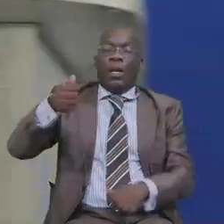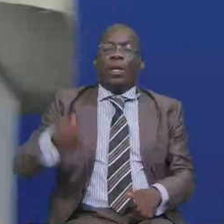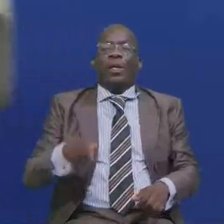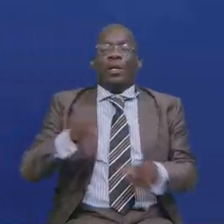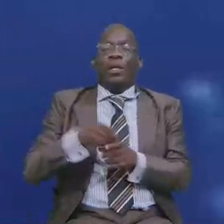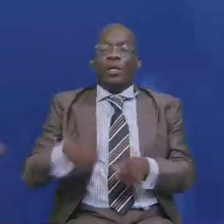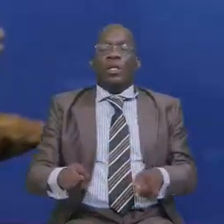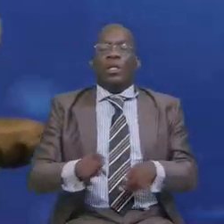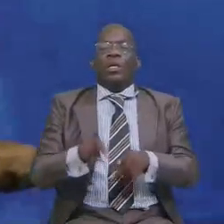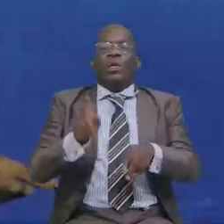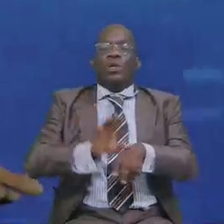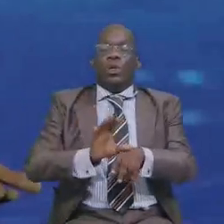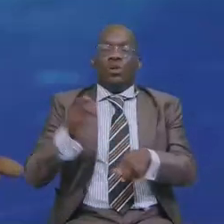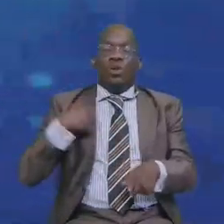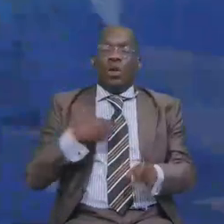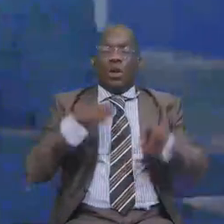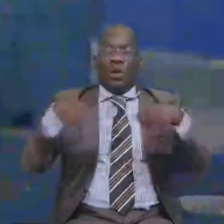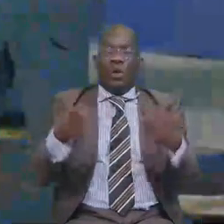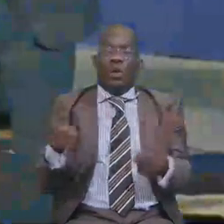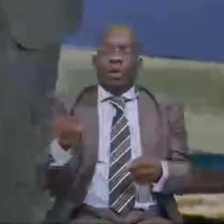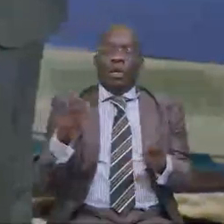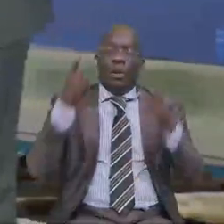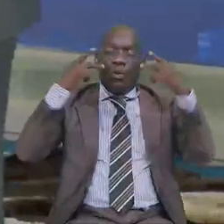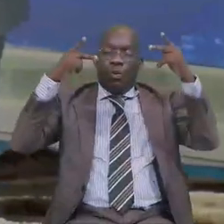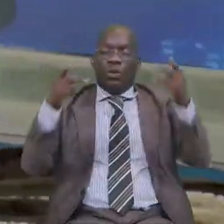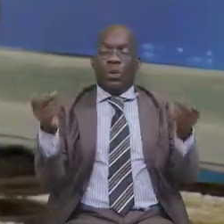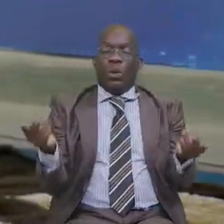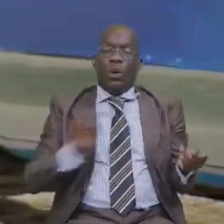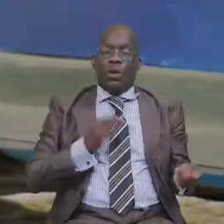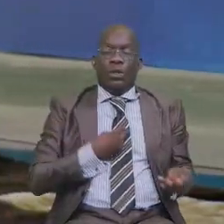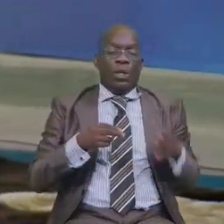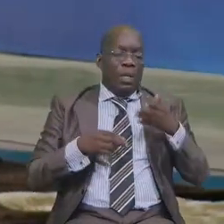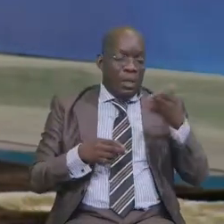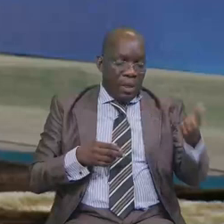sommes et on nous promet ici, on nous élève par ci, par là.